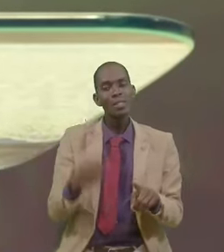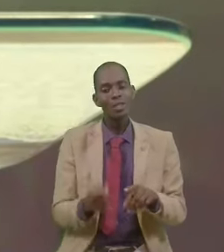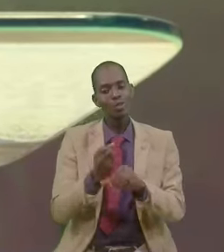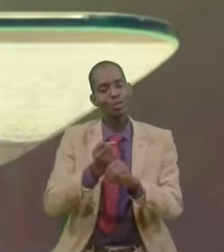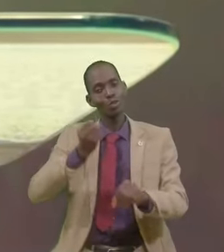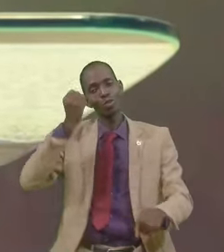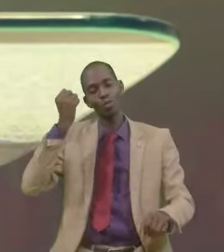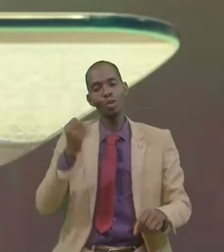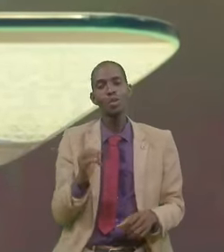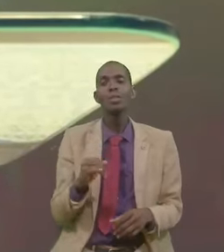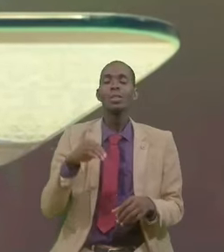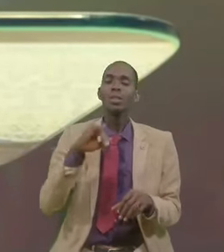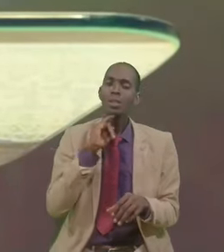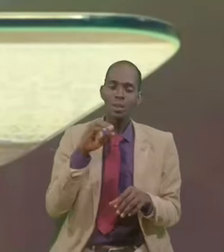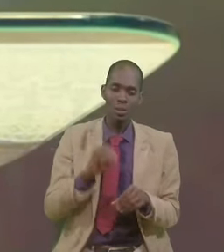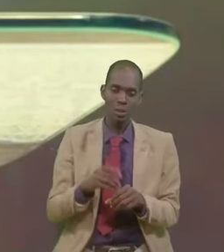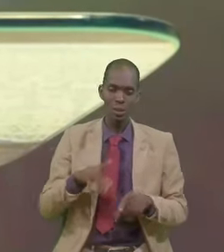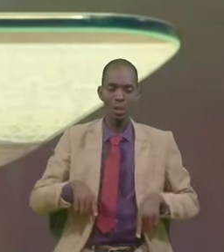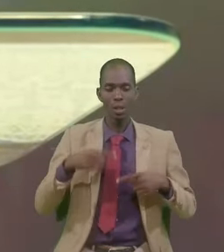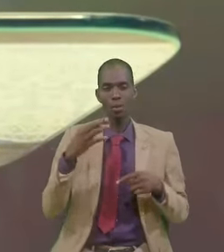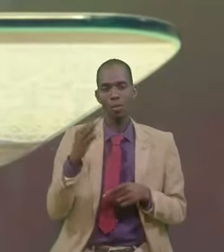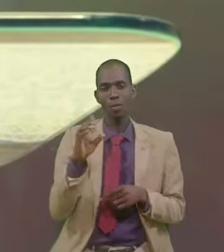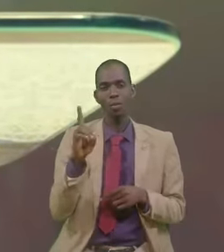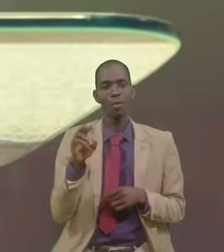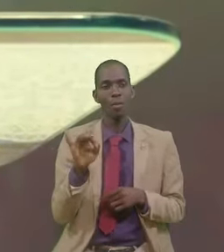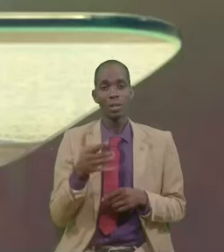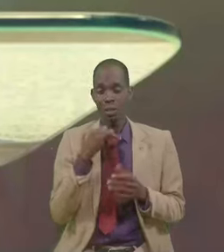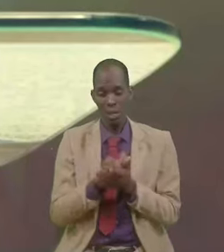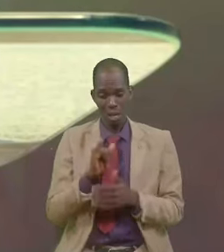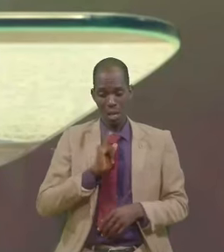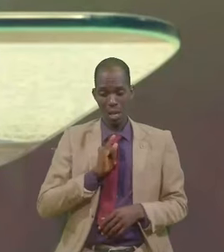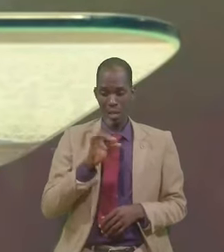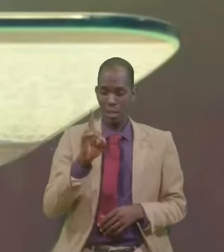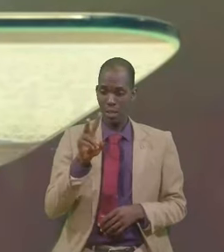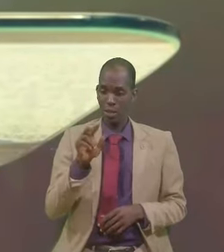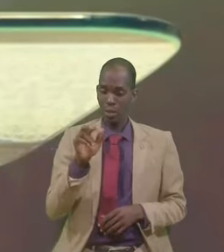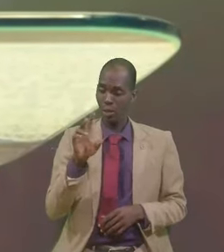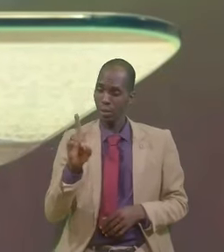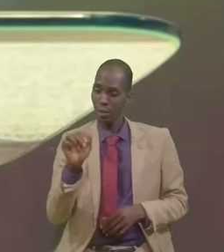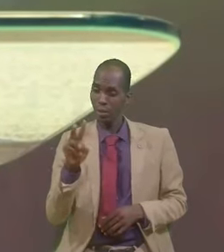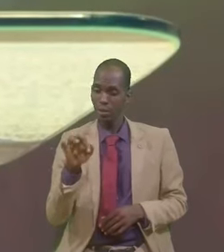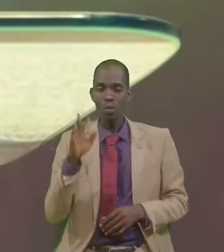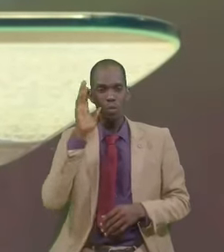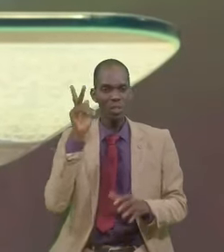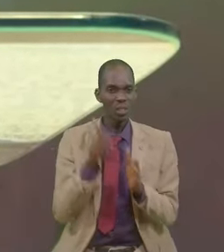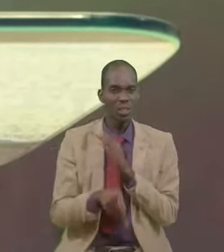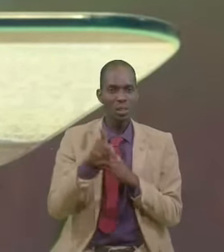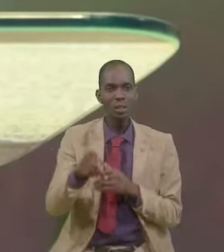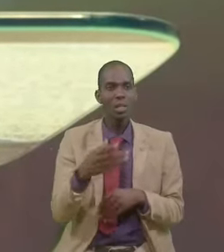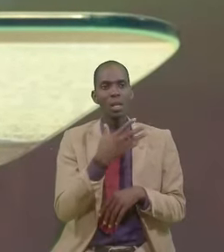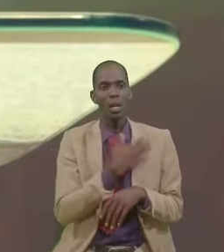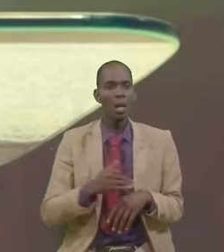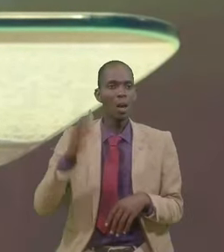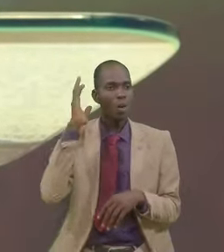puissante dans sa vie. Je t'abattrai, je te couperai la tête. Aujourd'hui, je donnerai les cadavres du camp